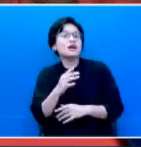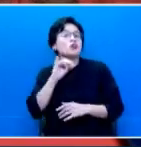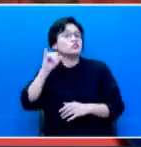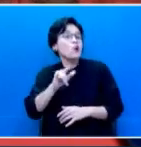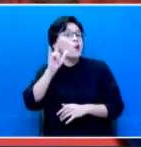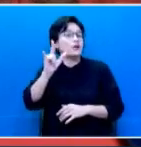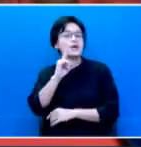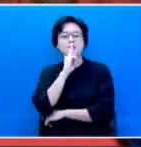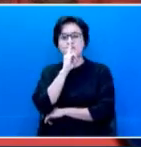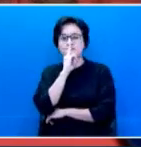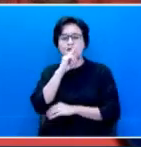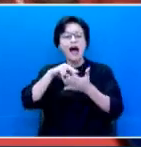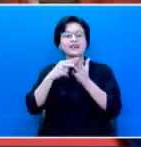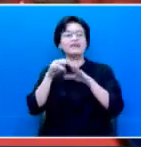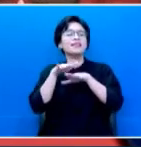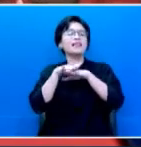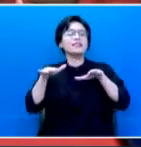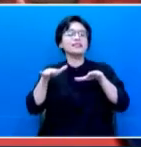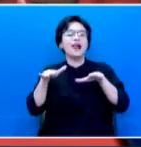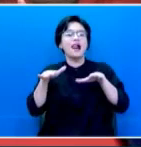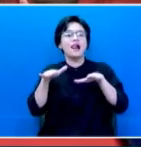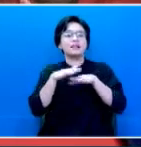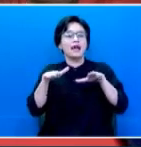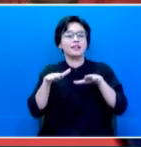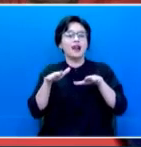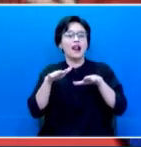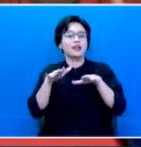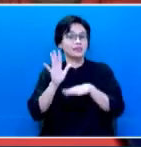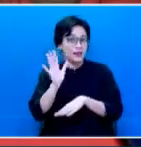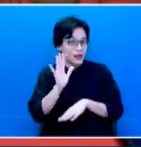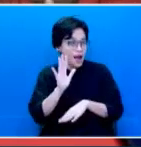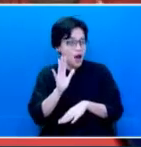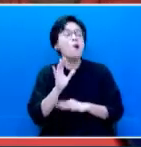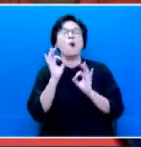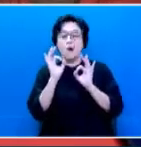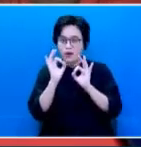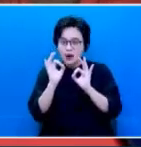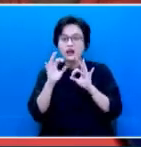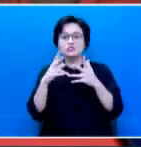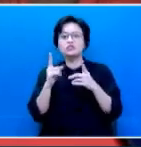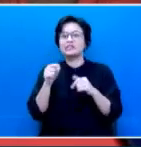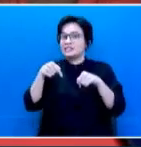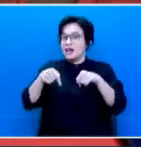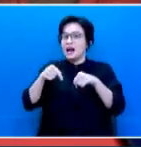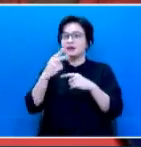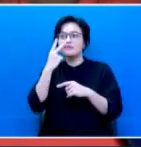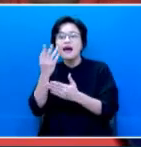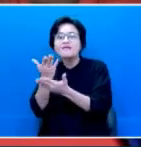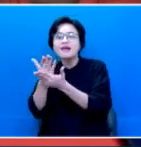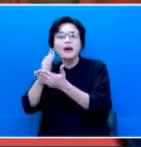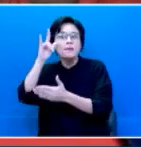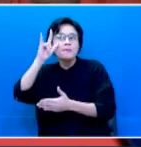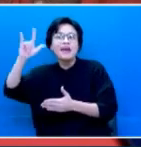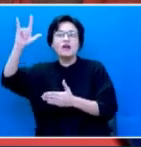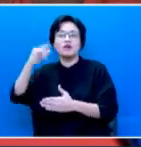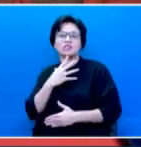sebagai sikap netralitas kira-kira kalau melihat semakin masifnya respon kekecewaan dari PDIP